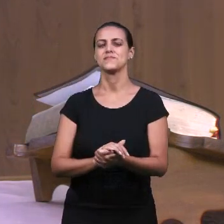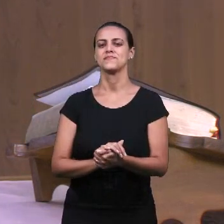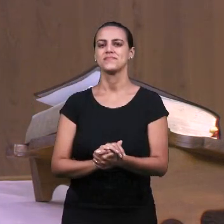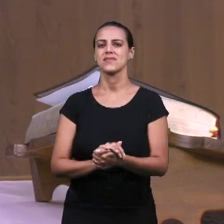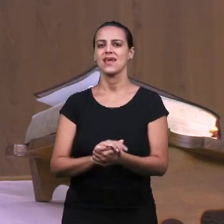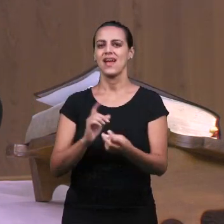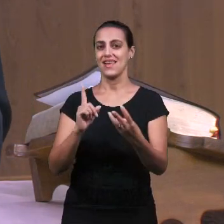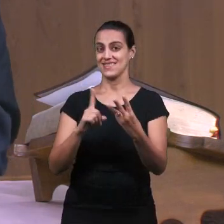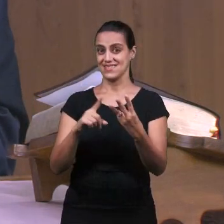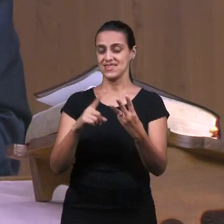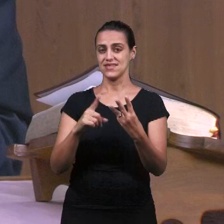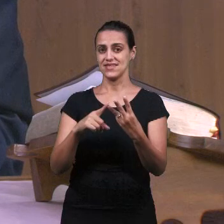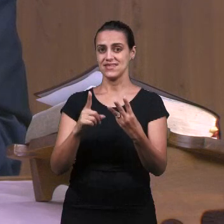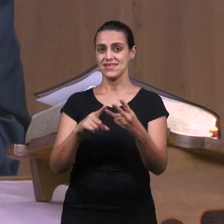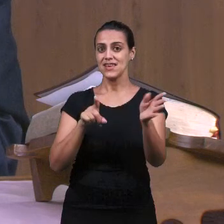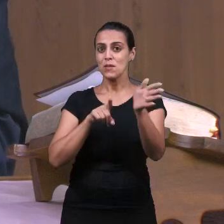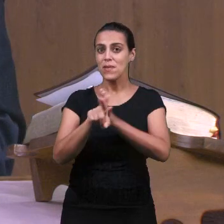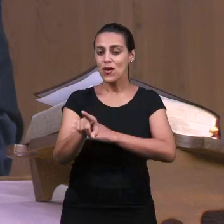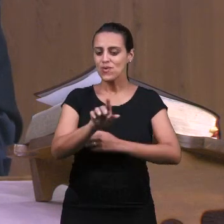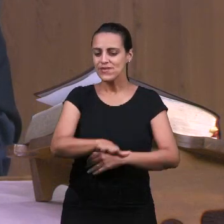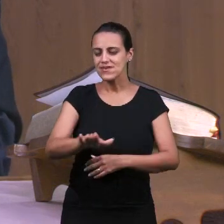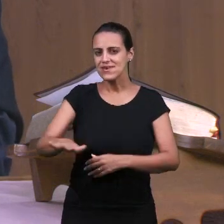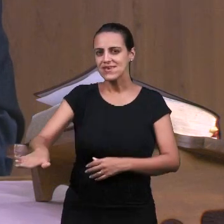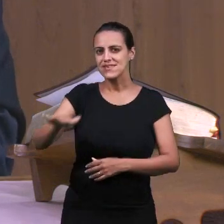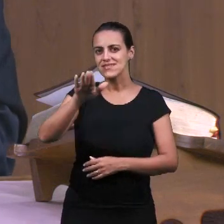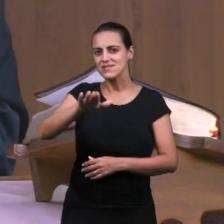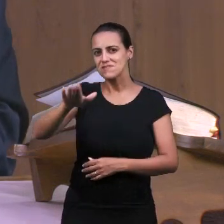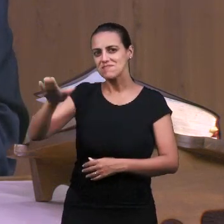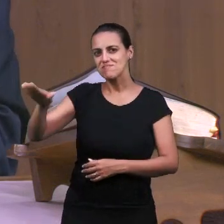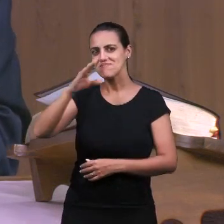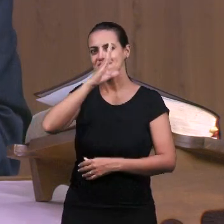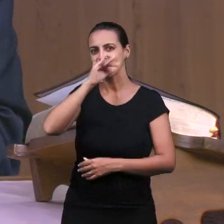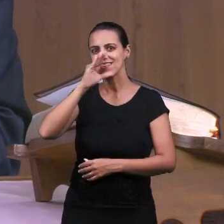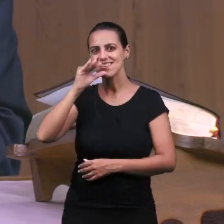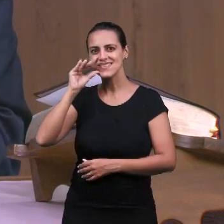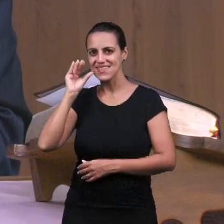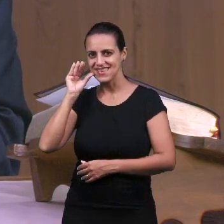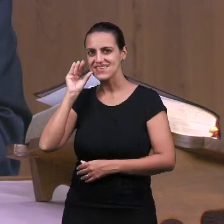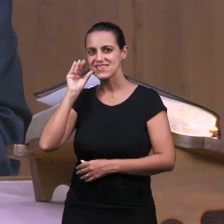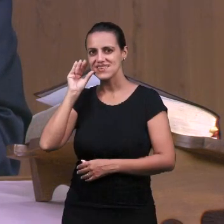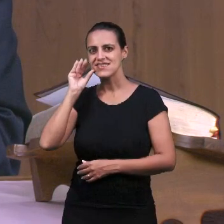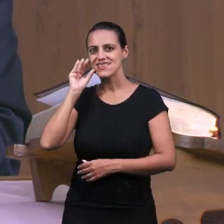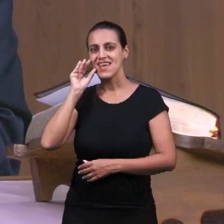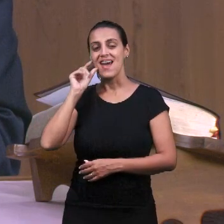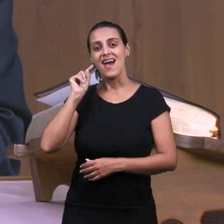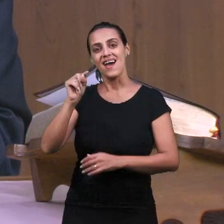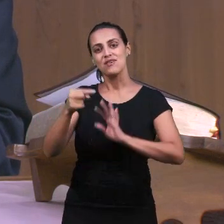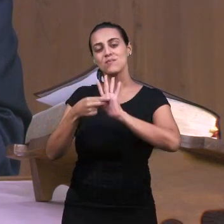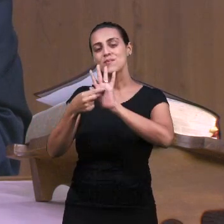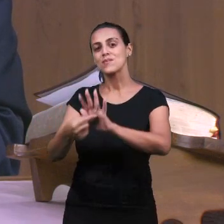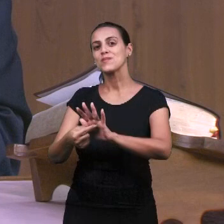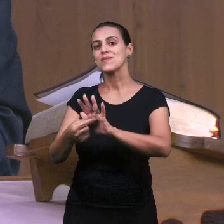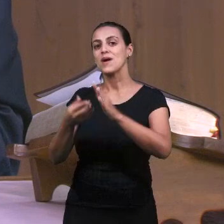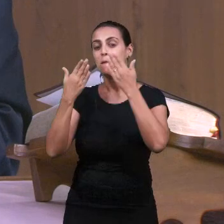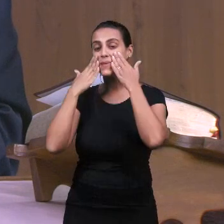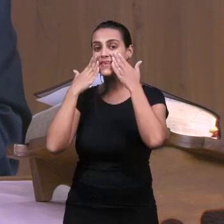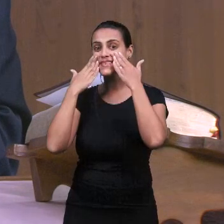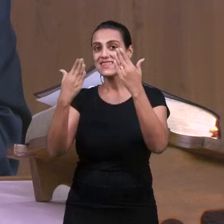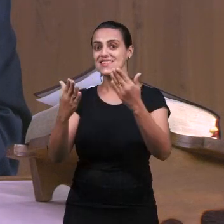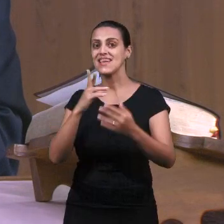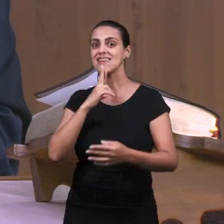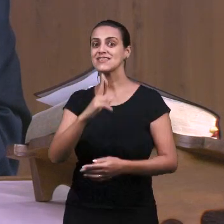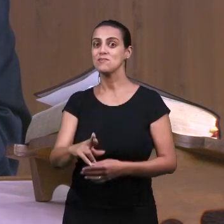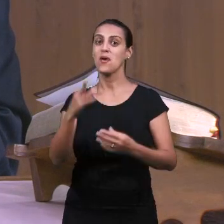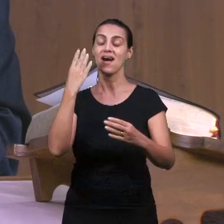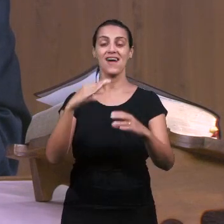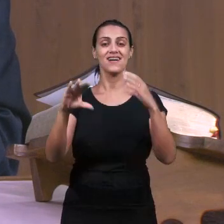allons adresser cette question au groupe des enfants intermédiaires et adolescents, et elle sera présentée, la réponse